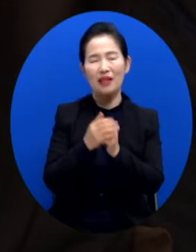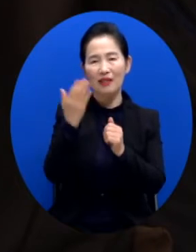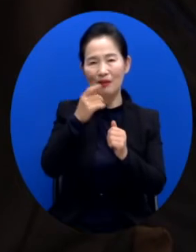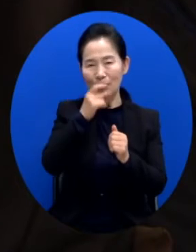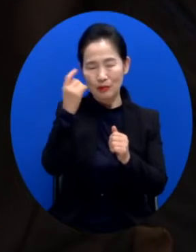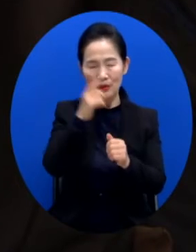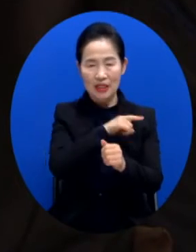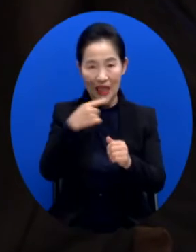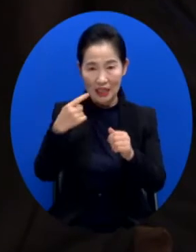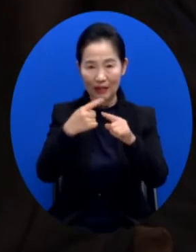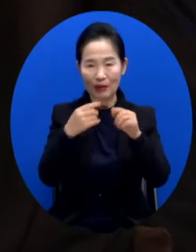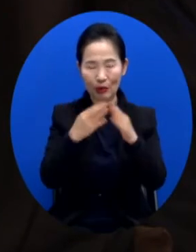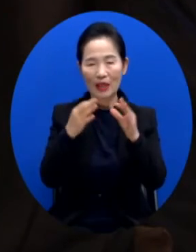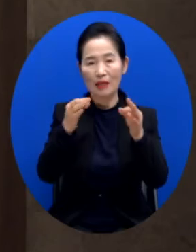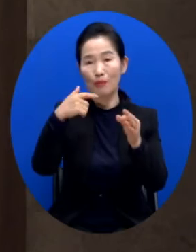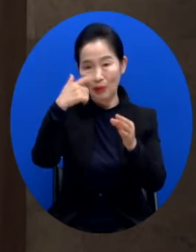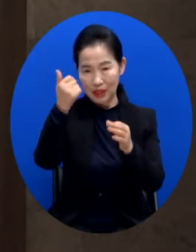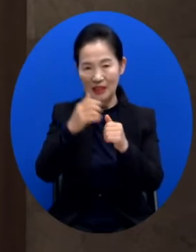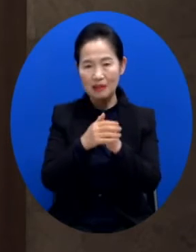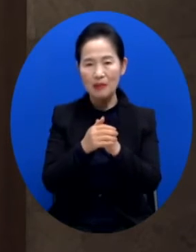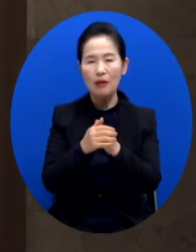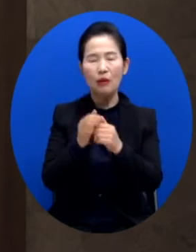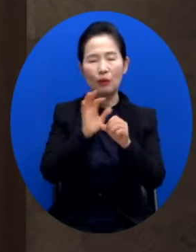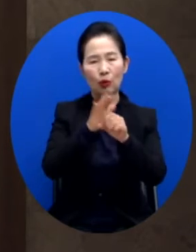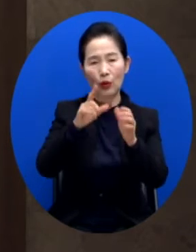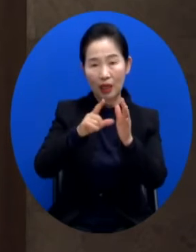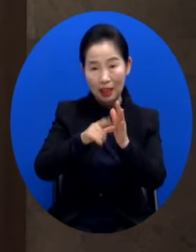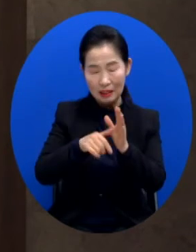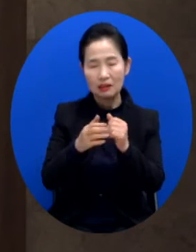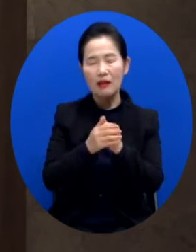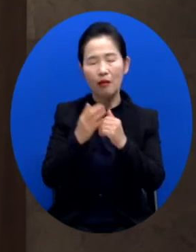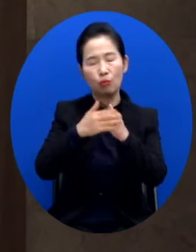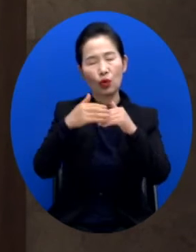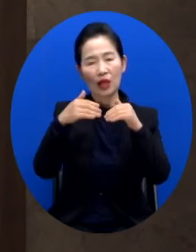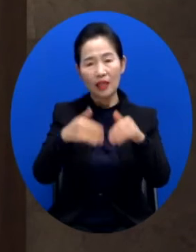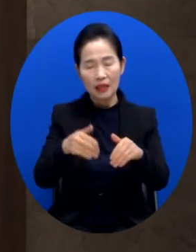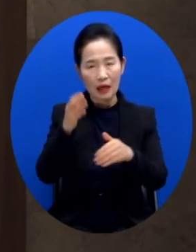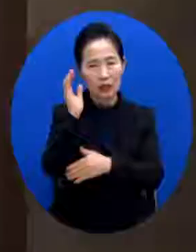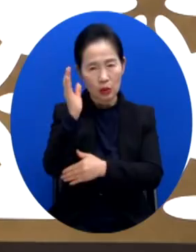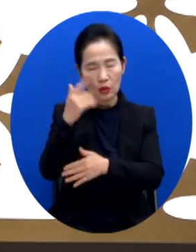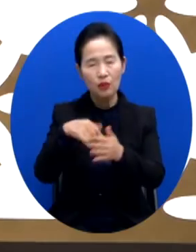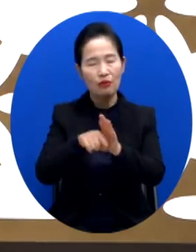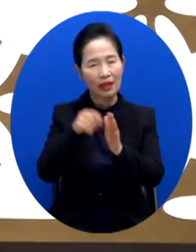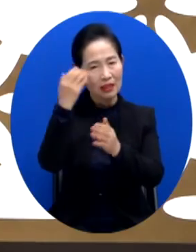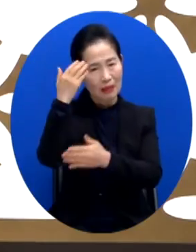제일 유베 김성철 육사에 코로나 시대의 목회자 설교 세미나를 진행했습니다